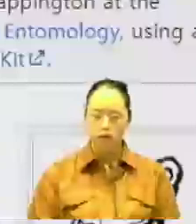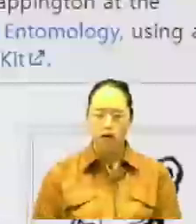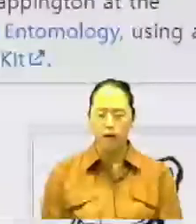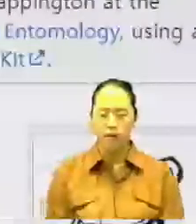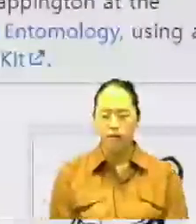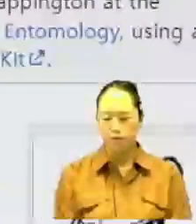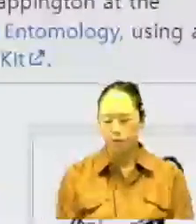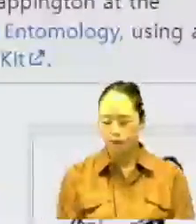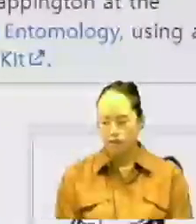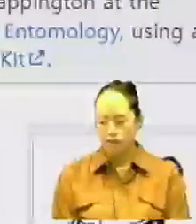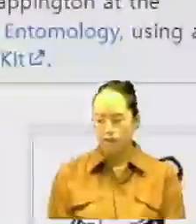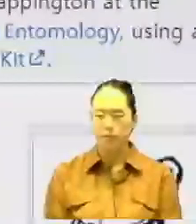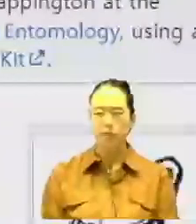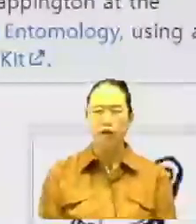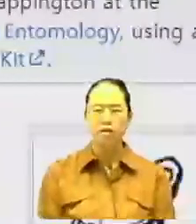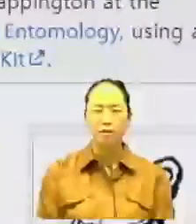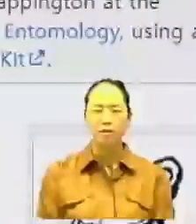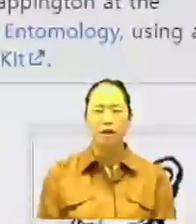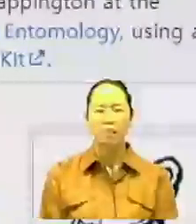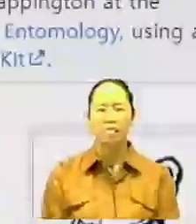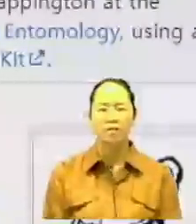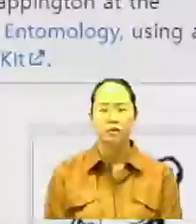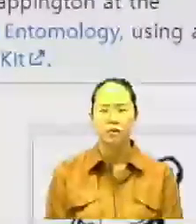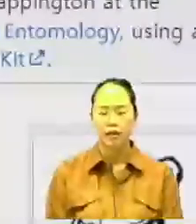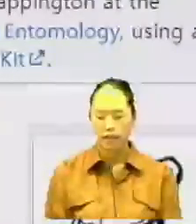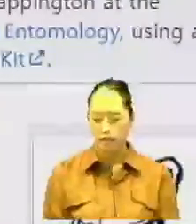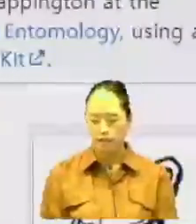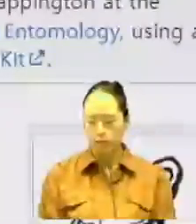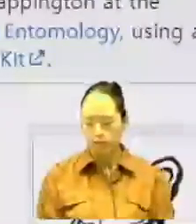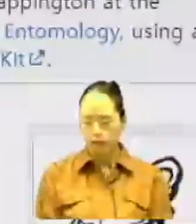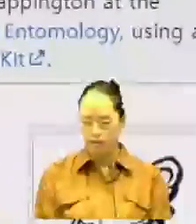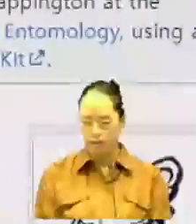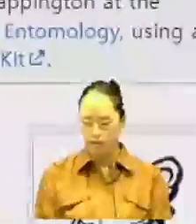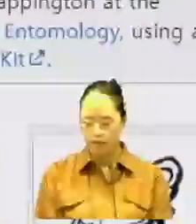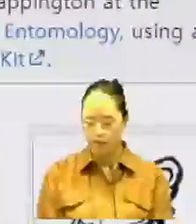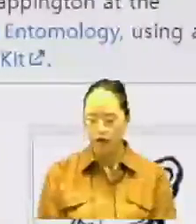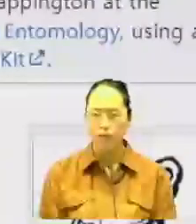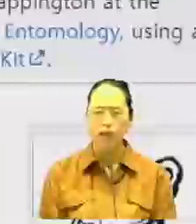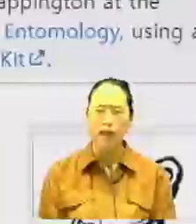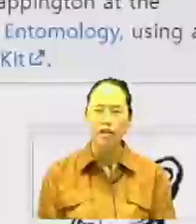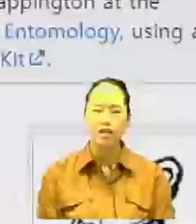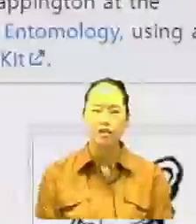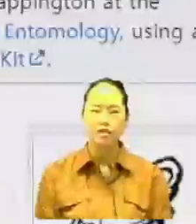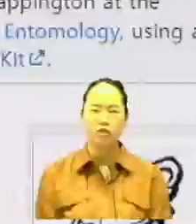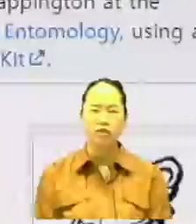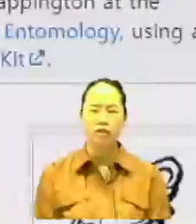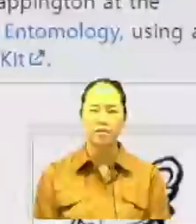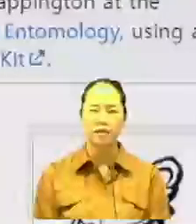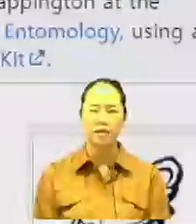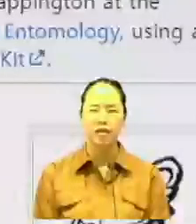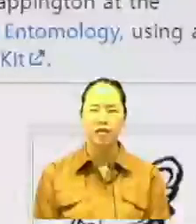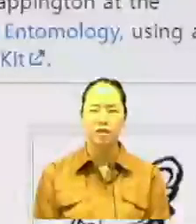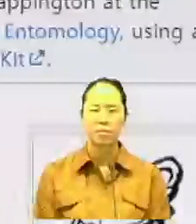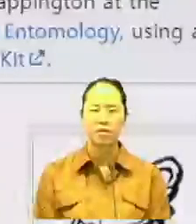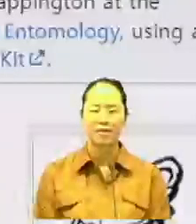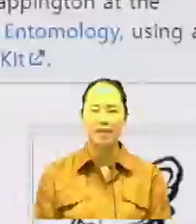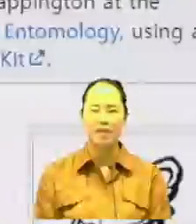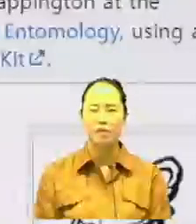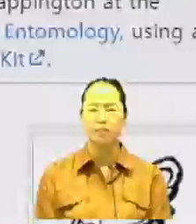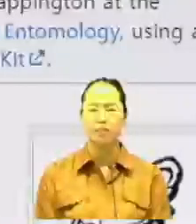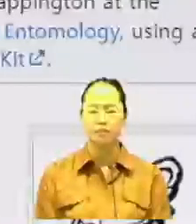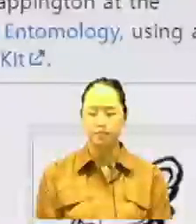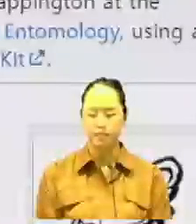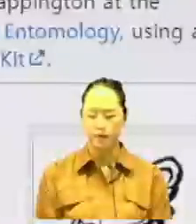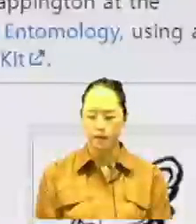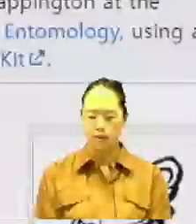所以我呢，这个查了一些，在这个中世纪的时候，他们所提出的问题，有一个呢，就是问的